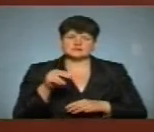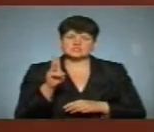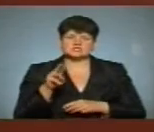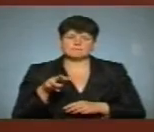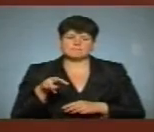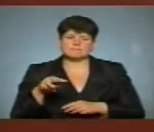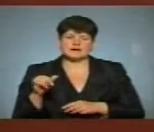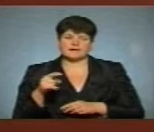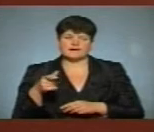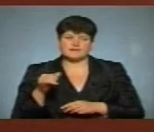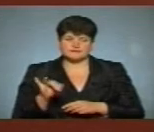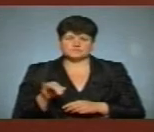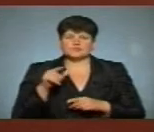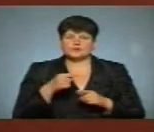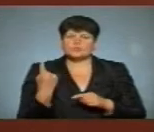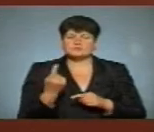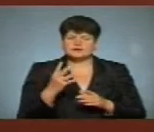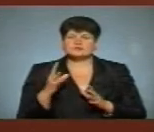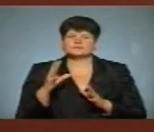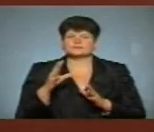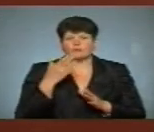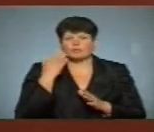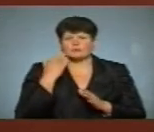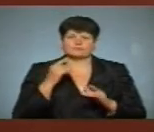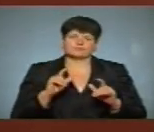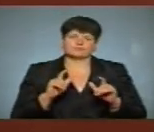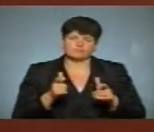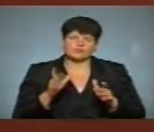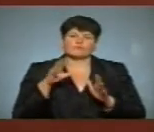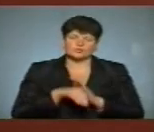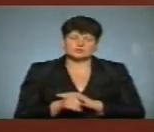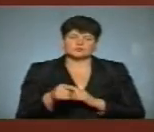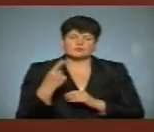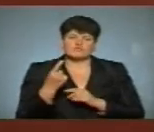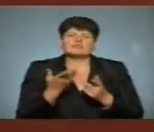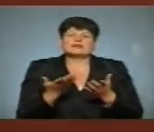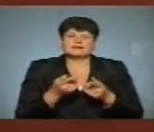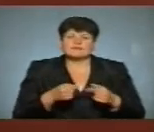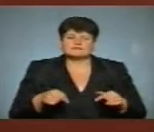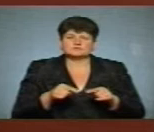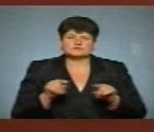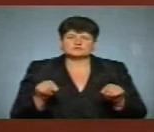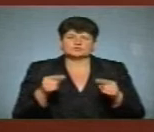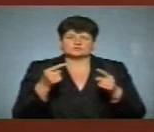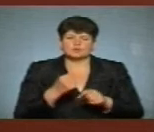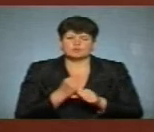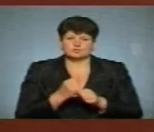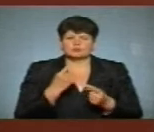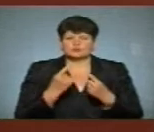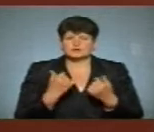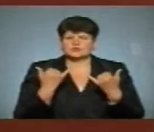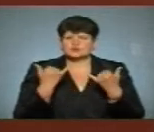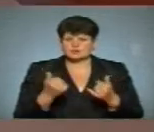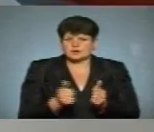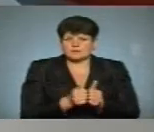До переліку областей, які пом'якшують карантин, належить і Тернопільщина. Які галузі відновлюватимуть роботу, говоритимемо сьогодні.